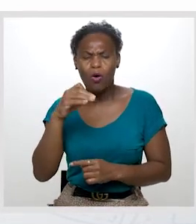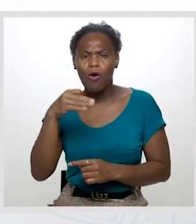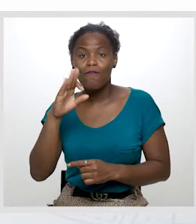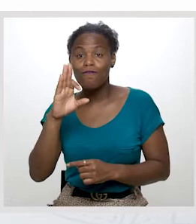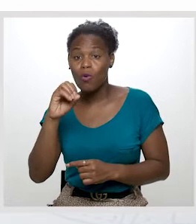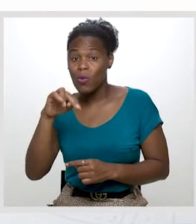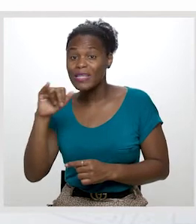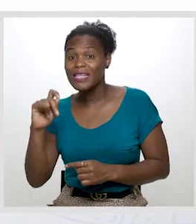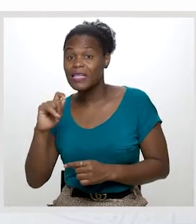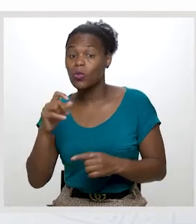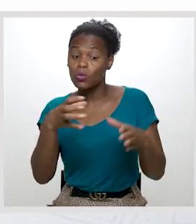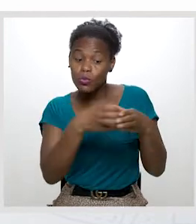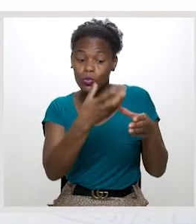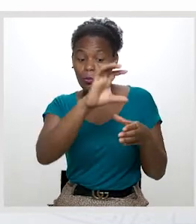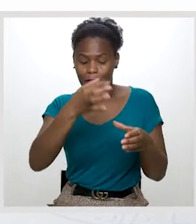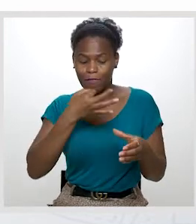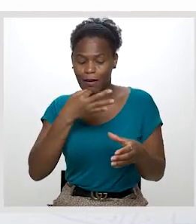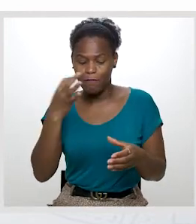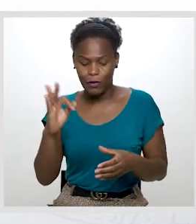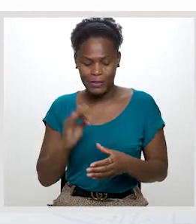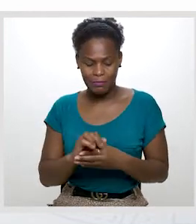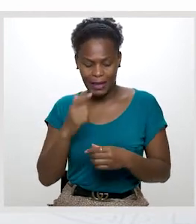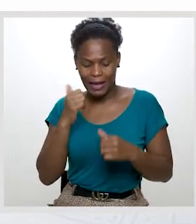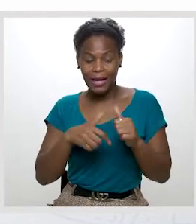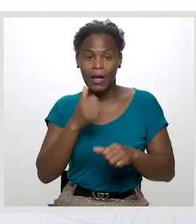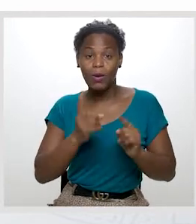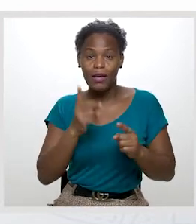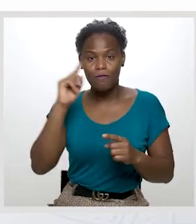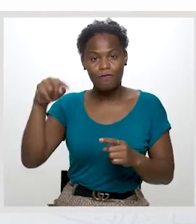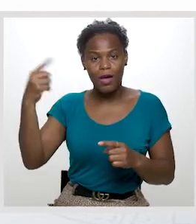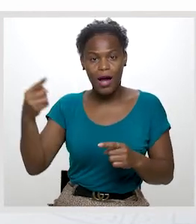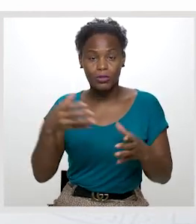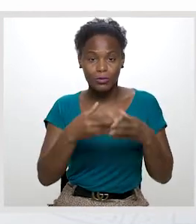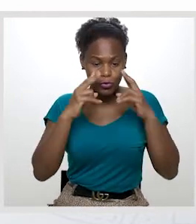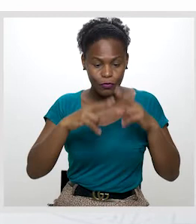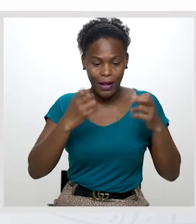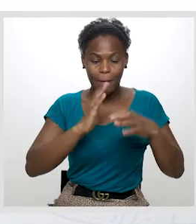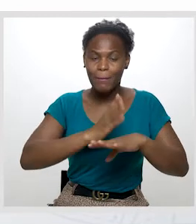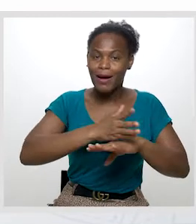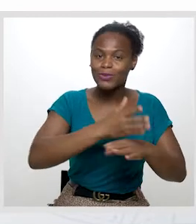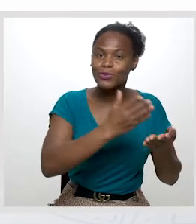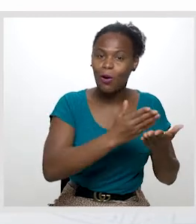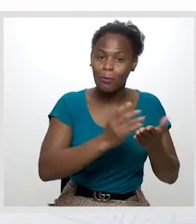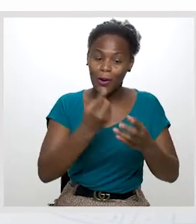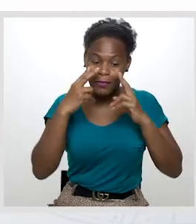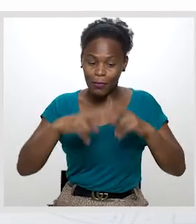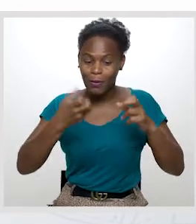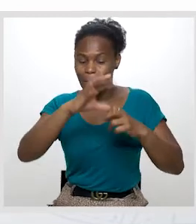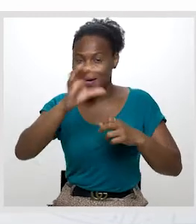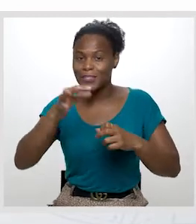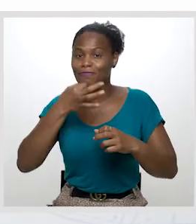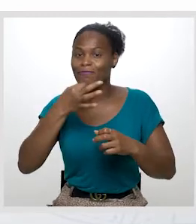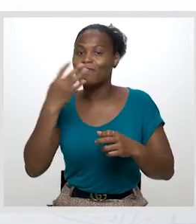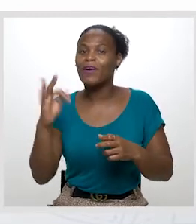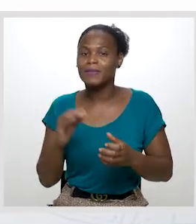C'est l'ensemble des pays où on parle français. Et qu'est-ce qu'on gagne? Un voyage en classe de découverte sur un bateau-école pour découvrir